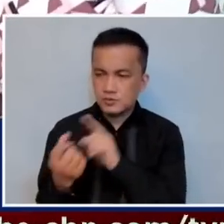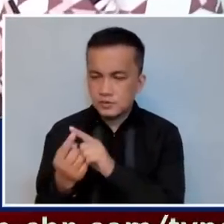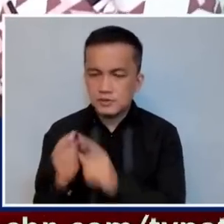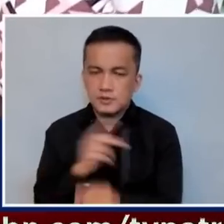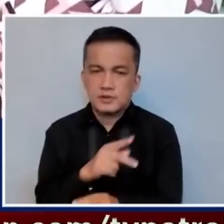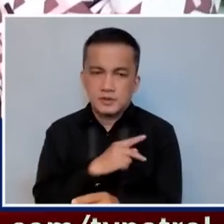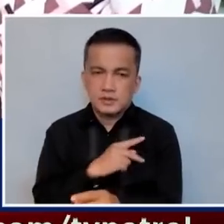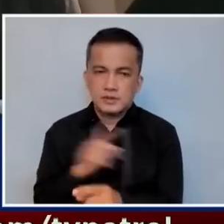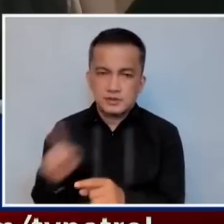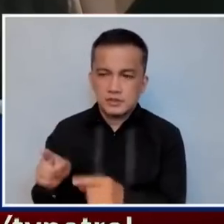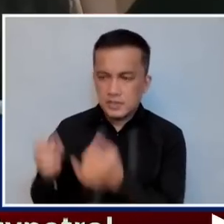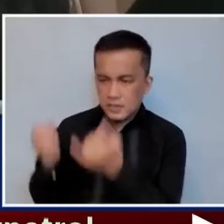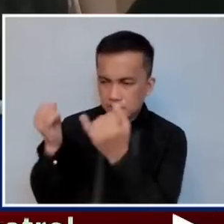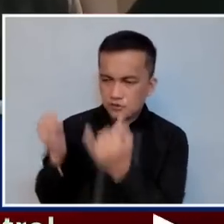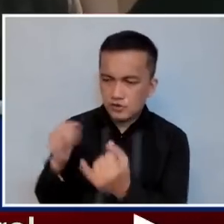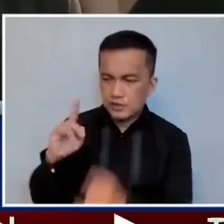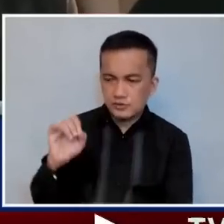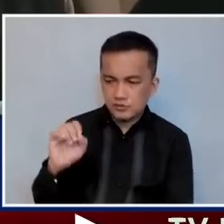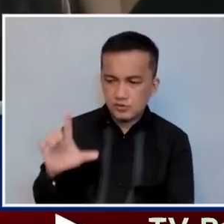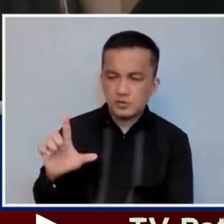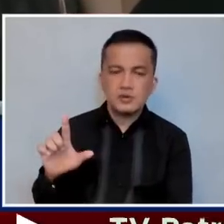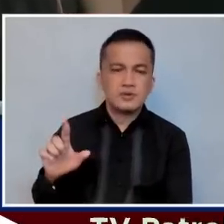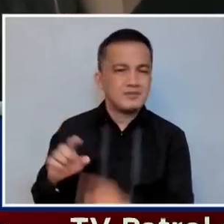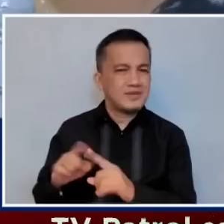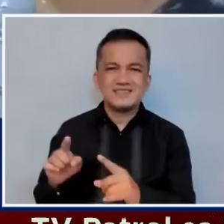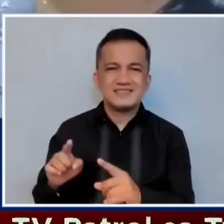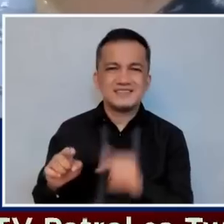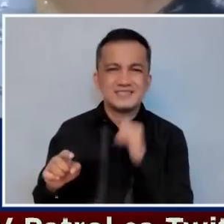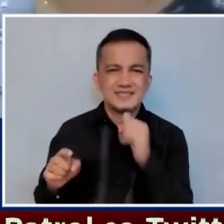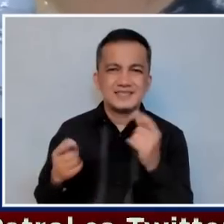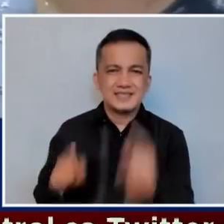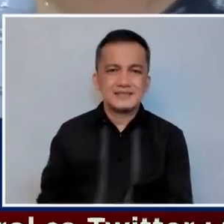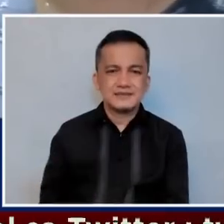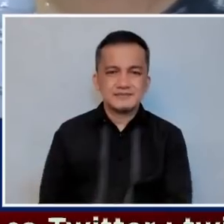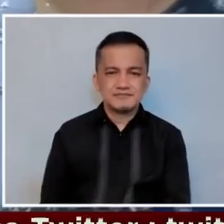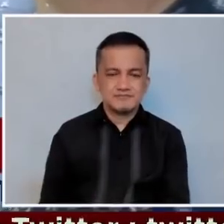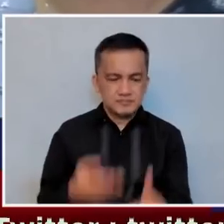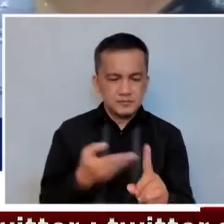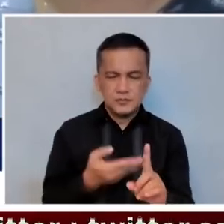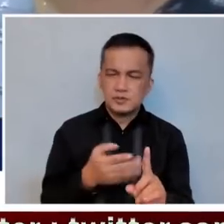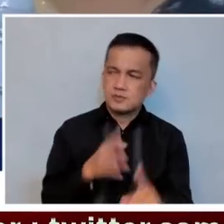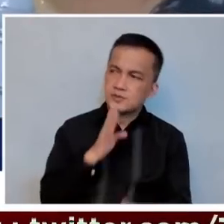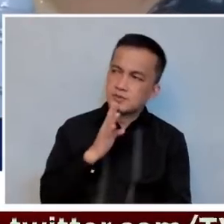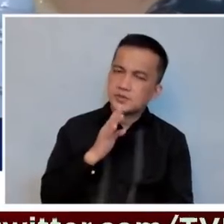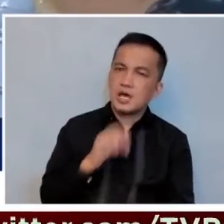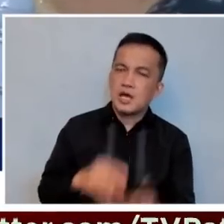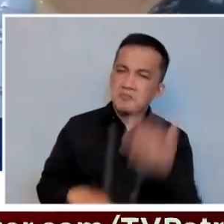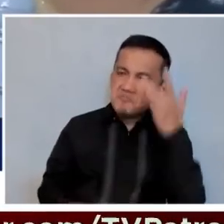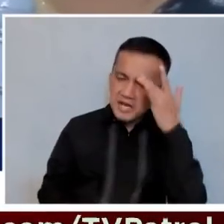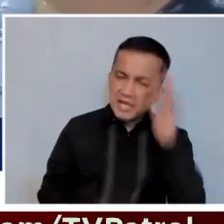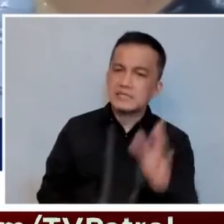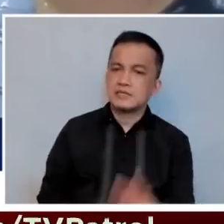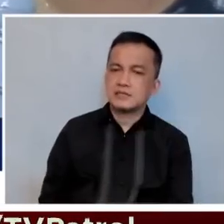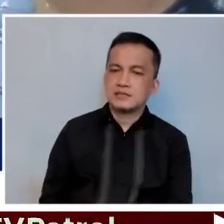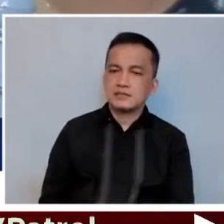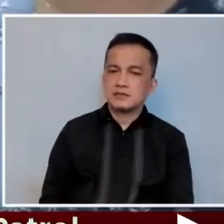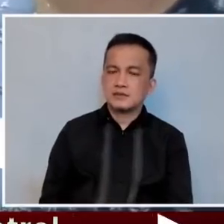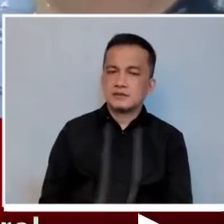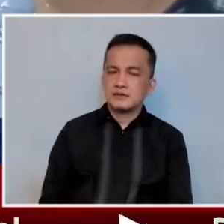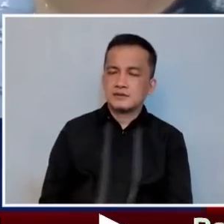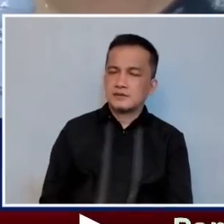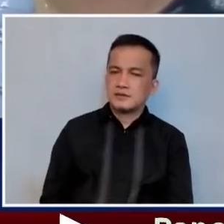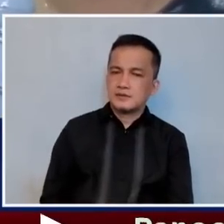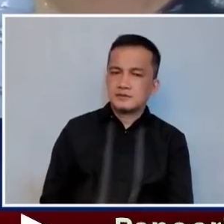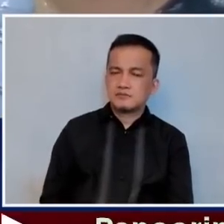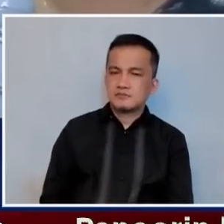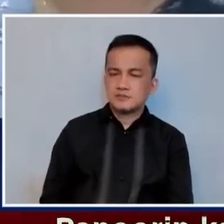ang kanyang iniidolo. Pero hindi na ito nangyari. Napakagaling na tao. Maano siya talagang, tsaka kaya